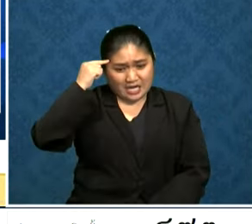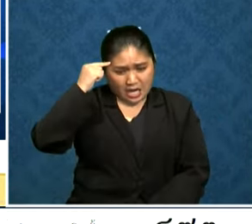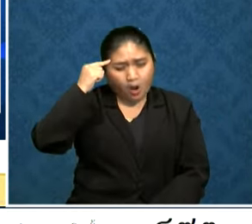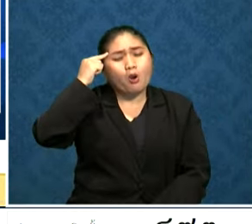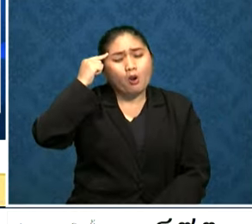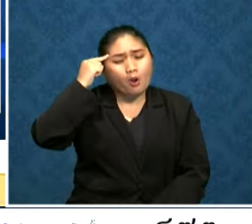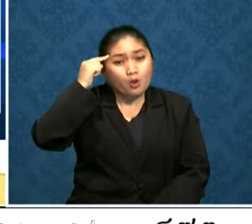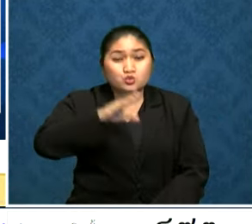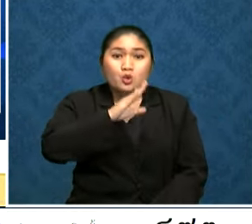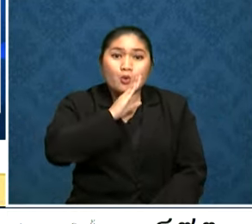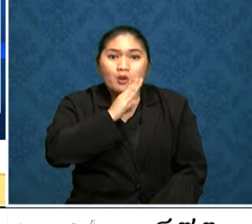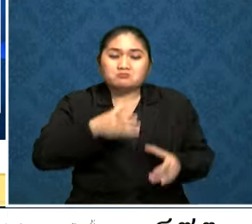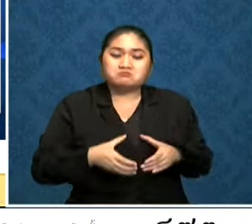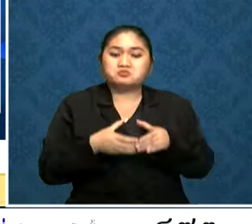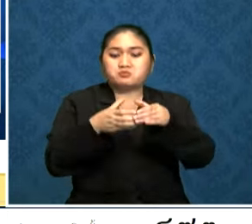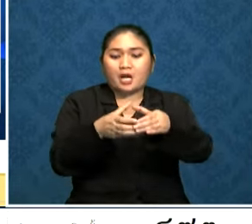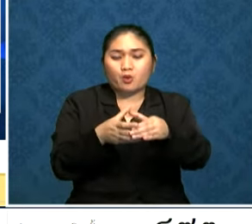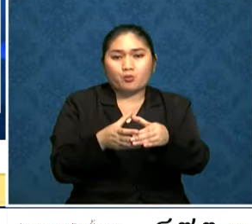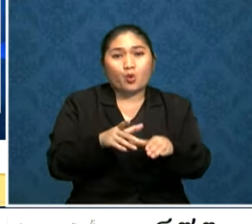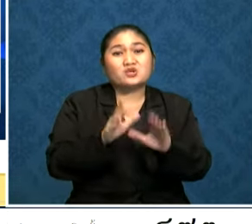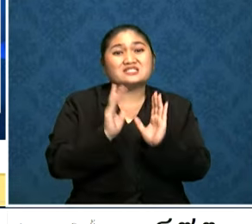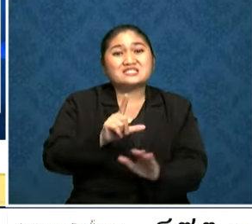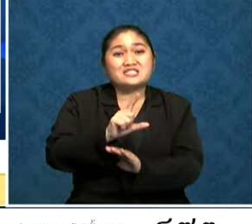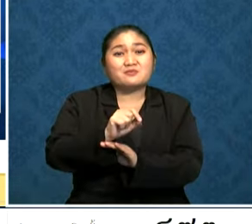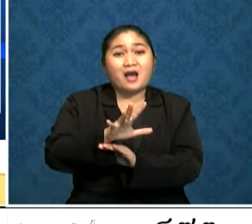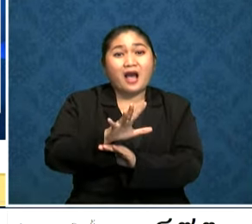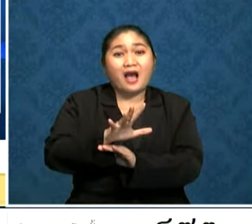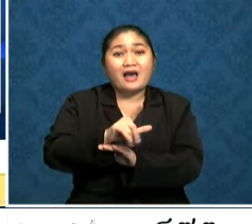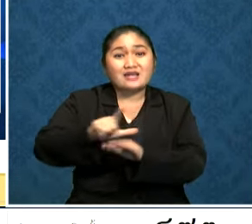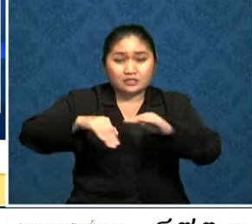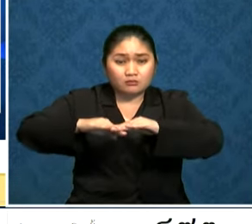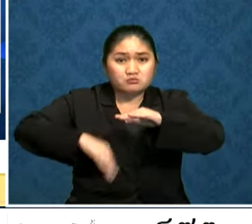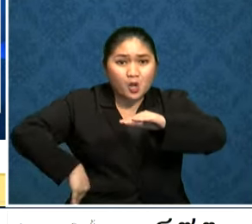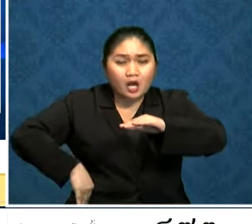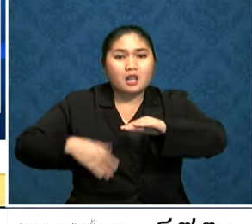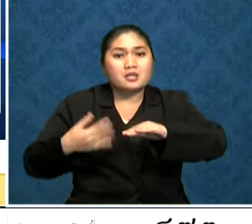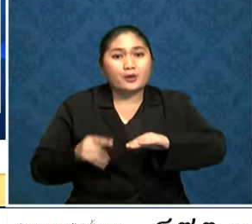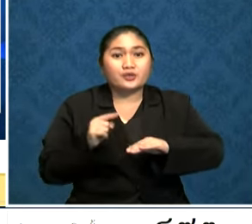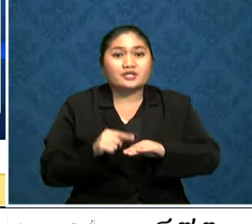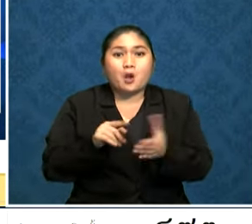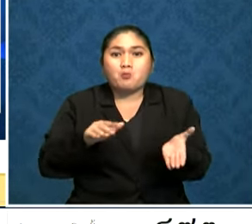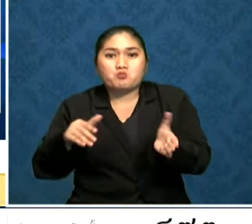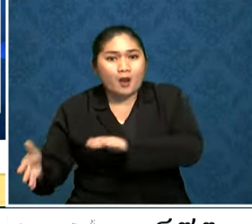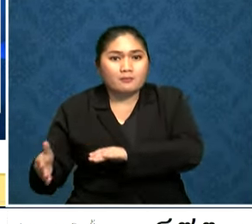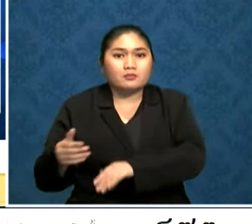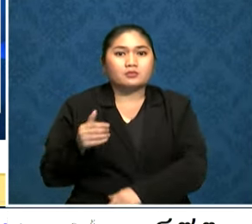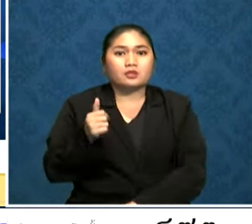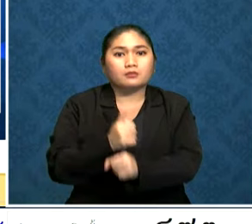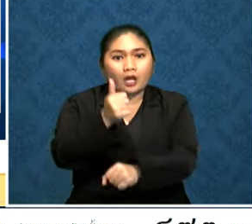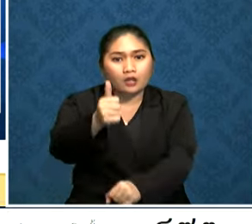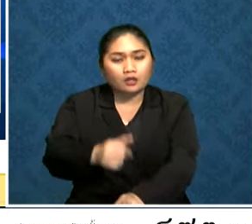วาหากประชาชนออกมาใช้สทยไม่ถึง 25 ลานคนหรอกึ่งหนึ่ขผมสทยออกเสียง เขาก็สามารถจความปชามติได้